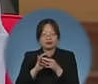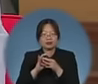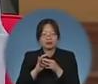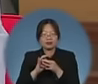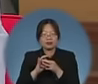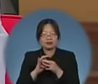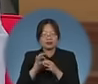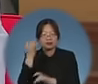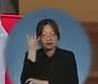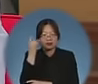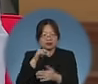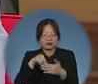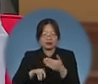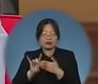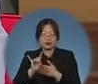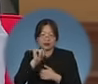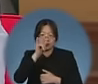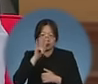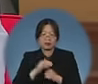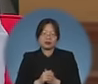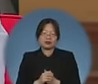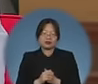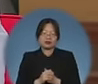또 근원적인 것 중에 하나는